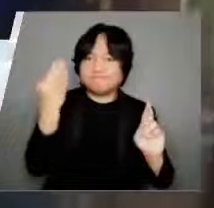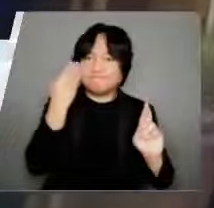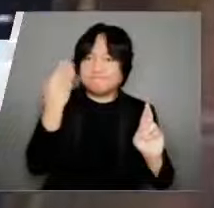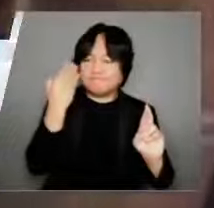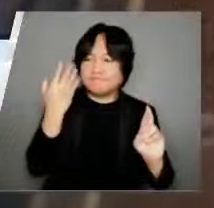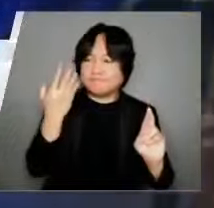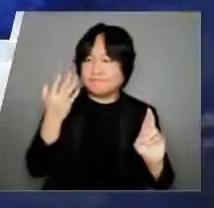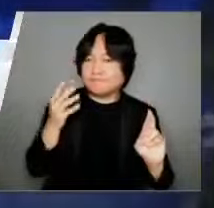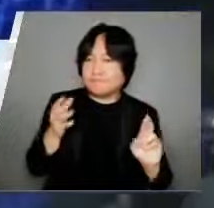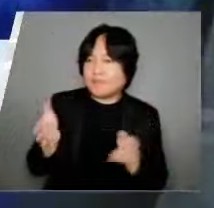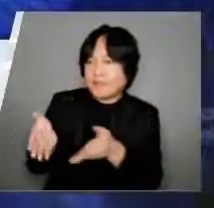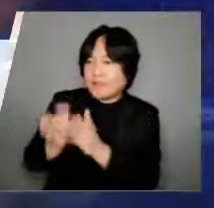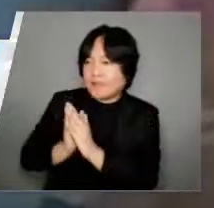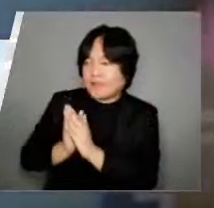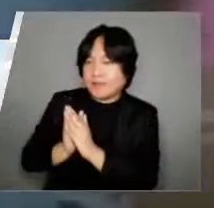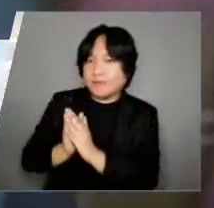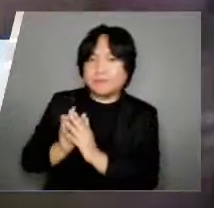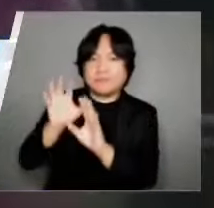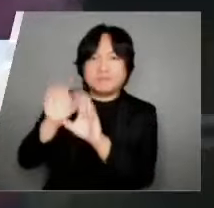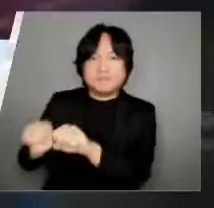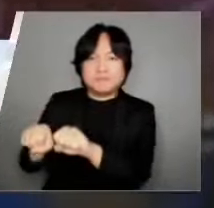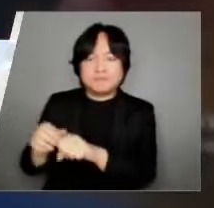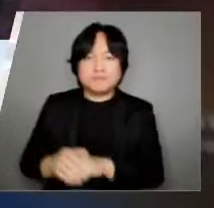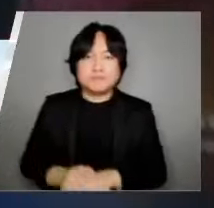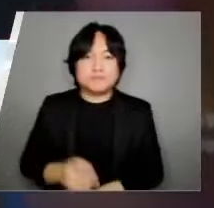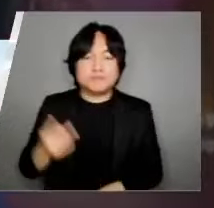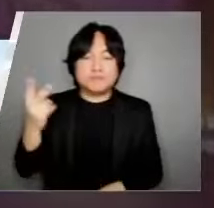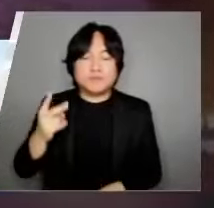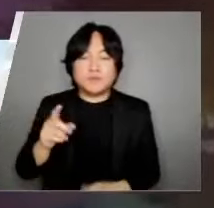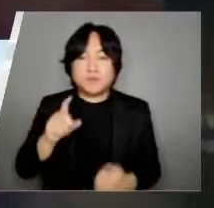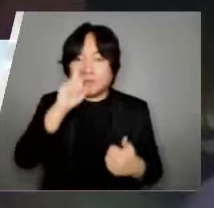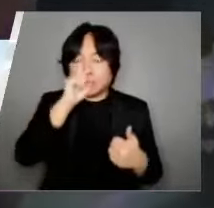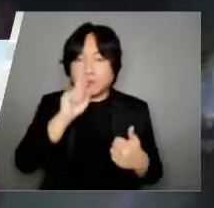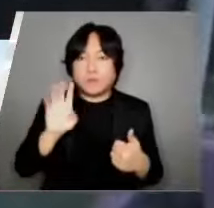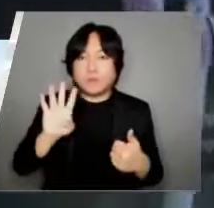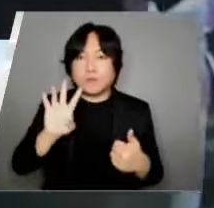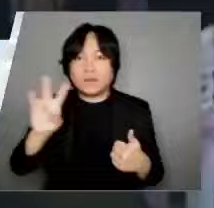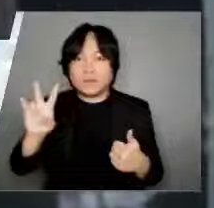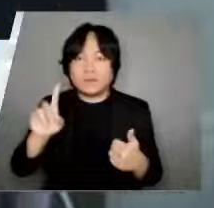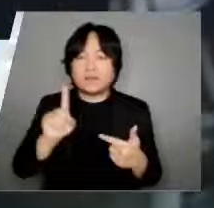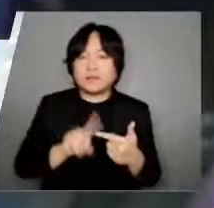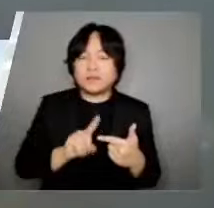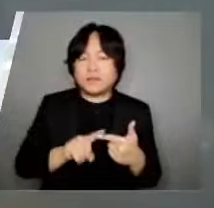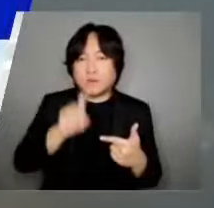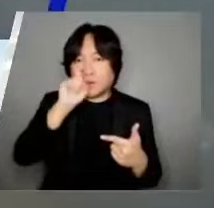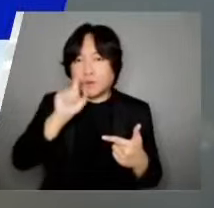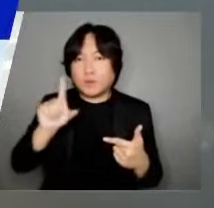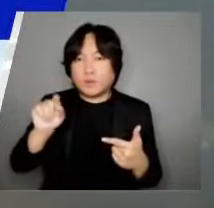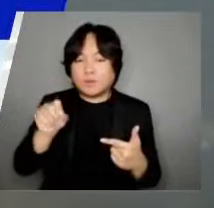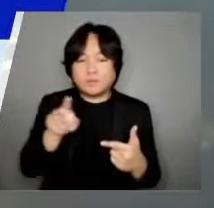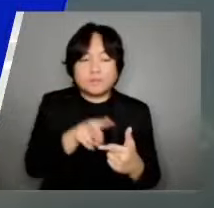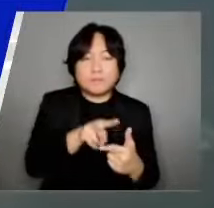kawala. Arestado ang magnanay na 47 anyos at 20 anyos sa kanilang bahay sa Baliwag, Bulacan.